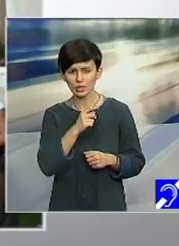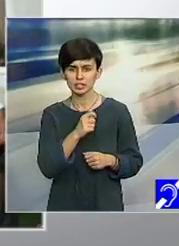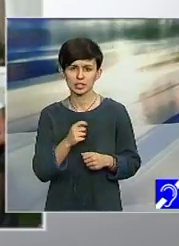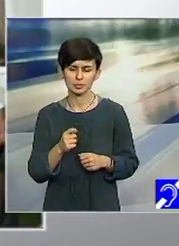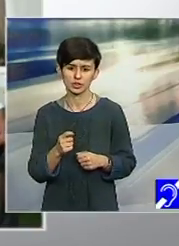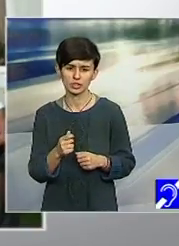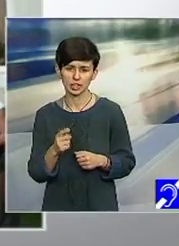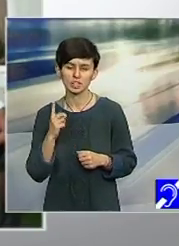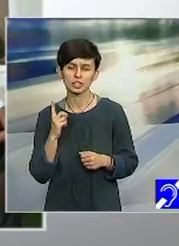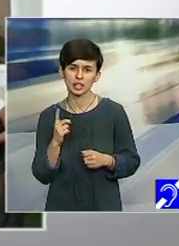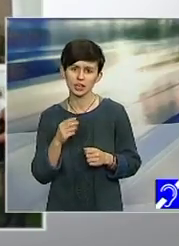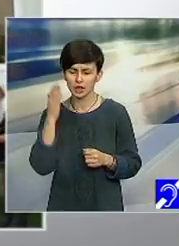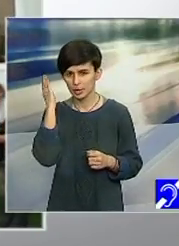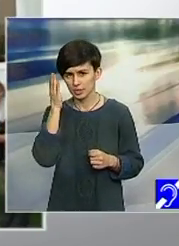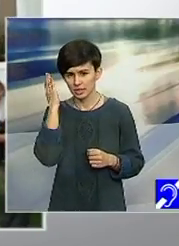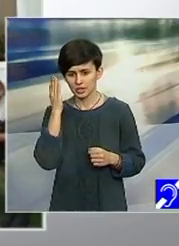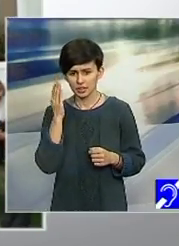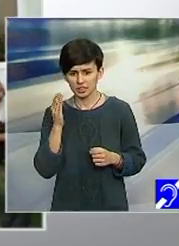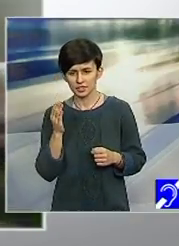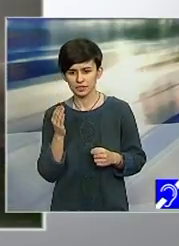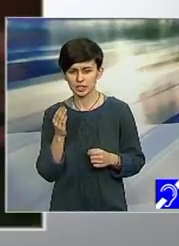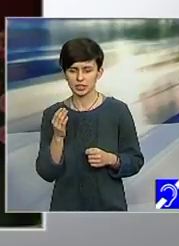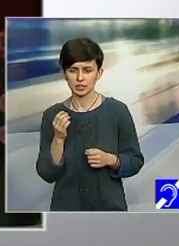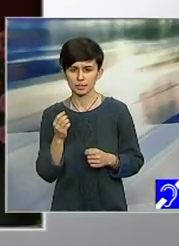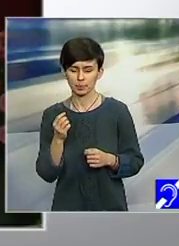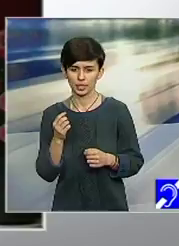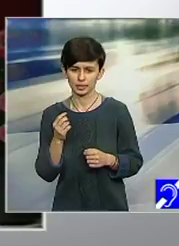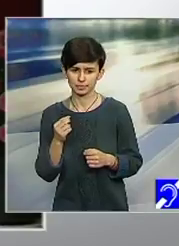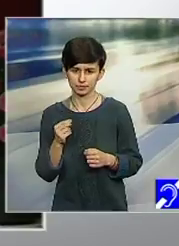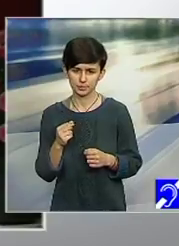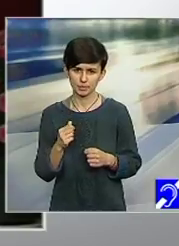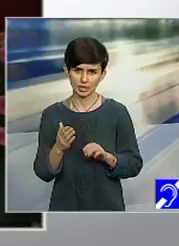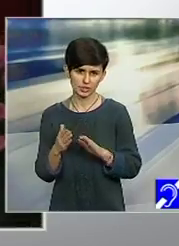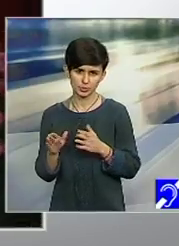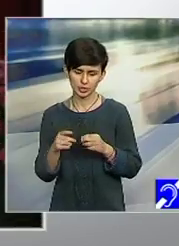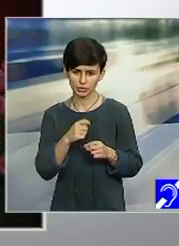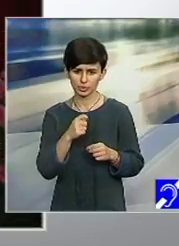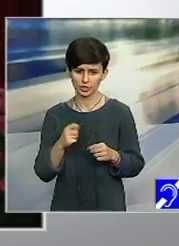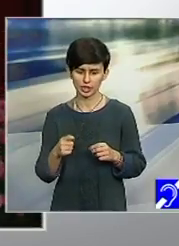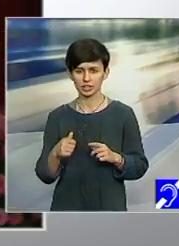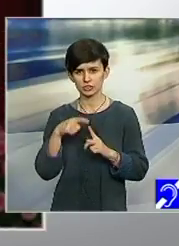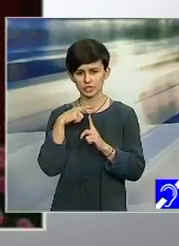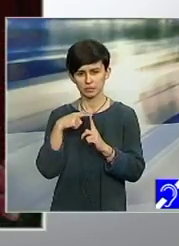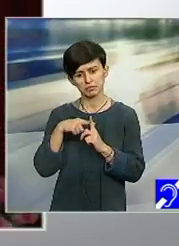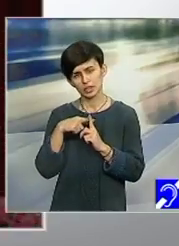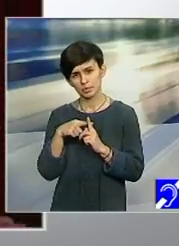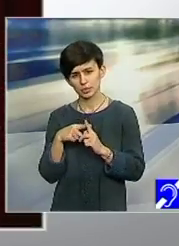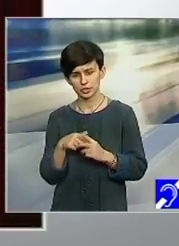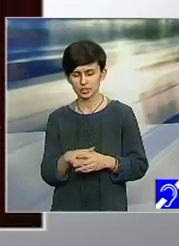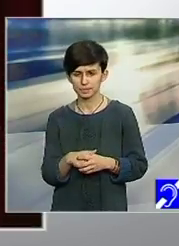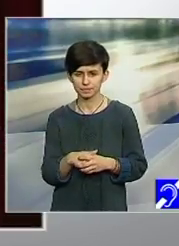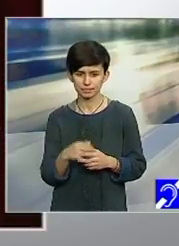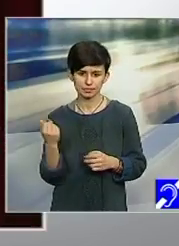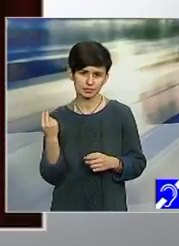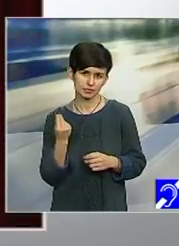Am învățat pe lung. Deci am învățat doar din cadrul proiectului, cât și din afara lui. De ce crezi că a fost important să